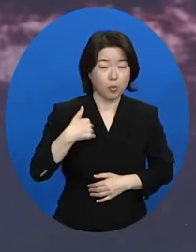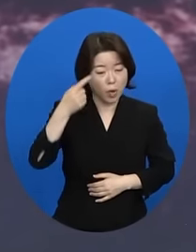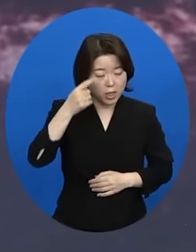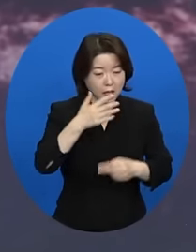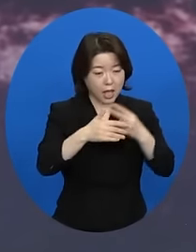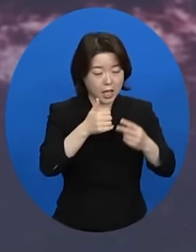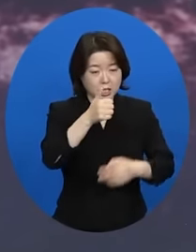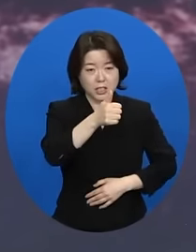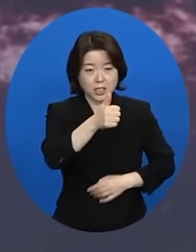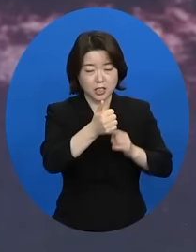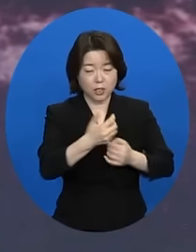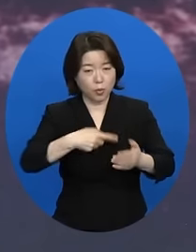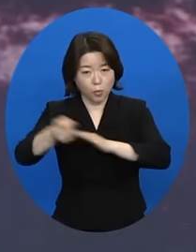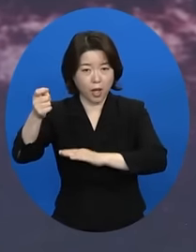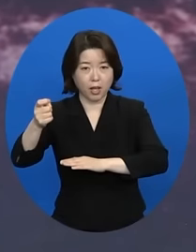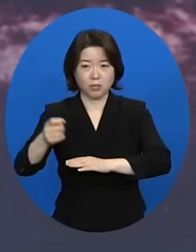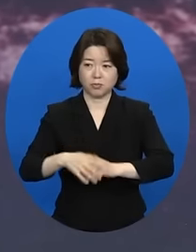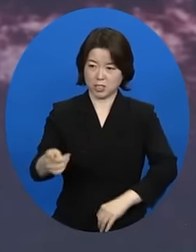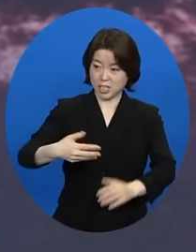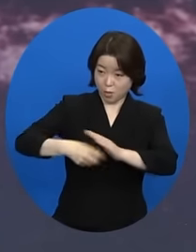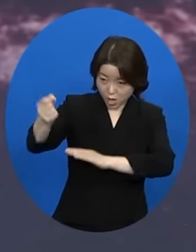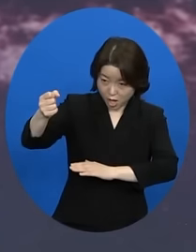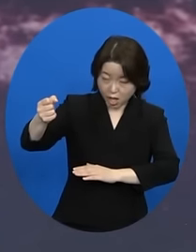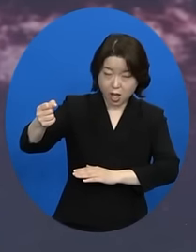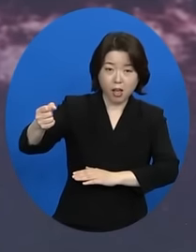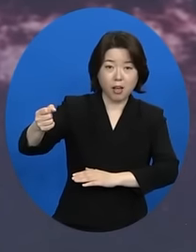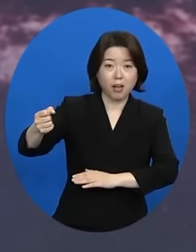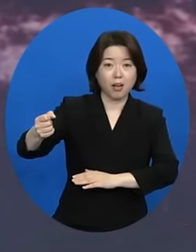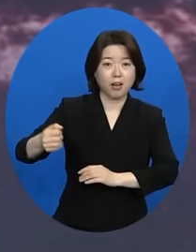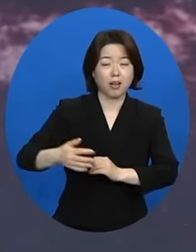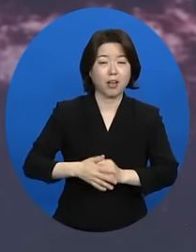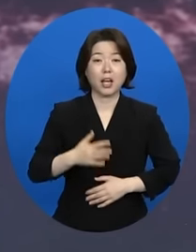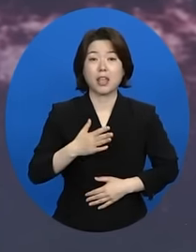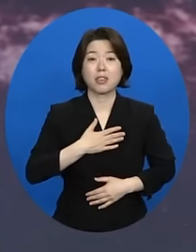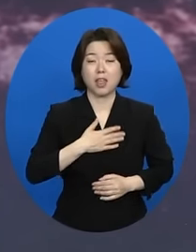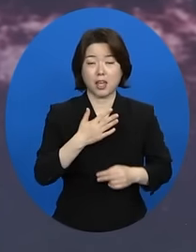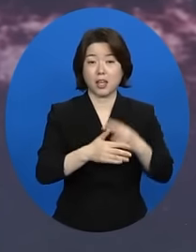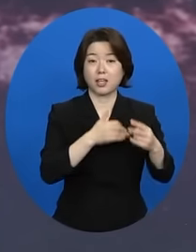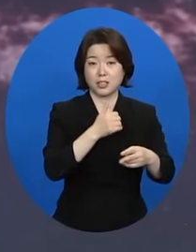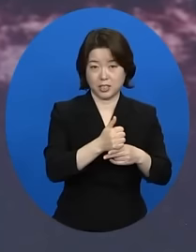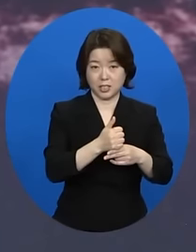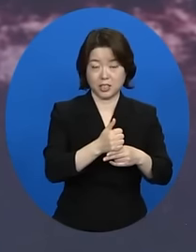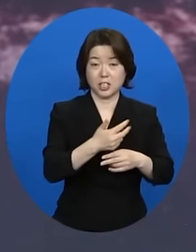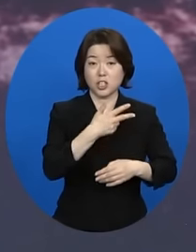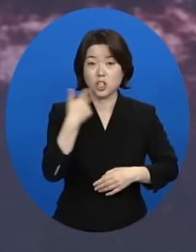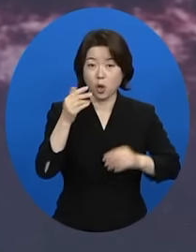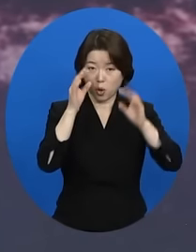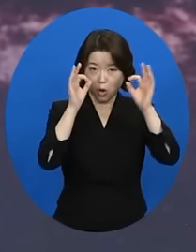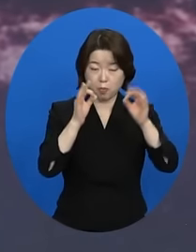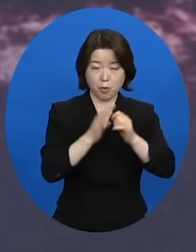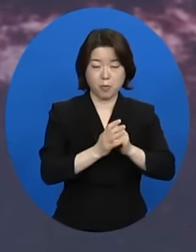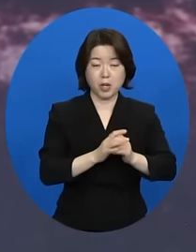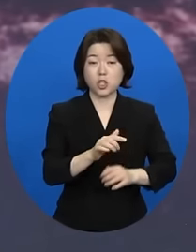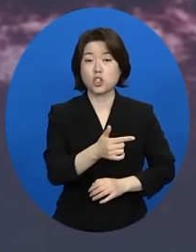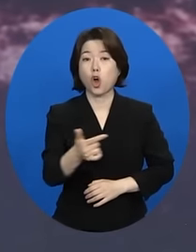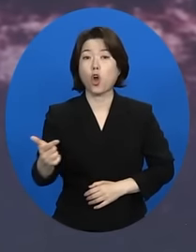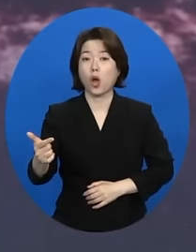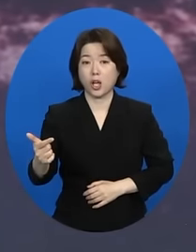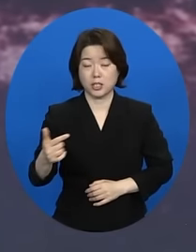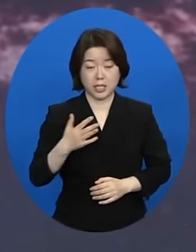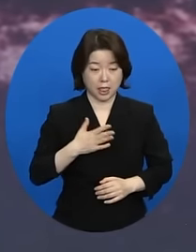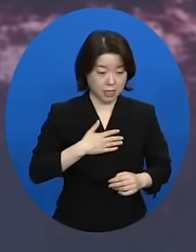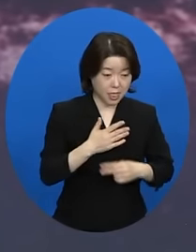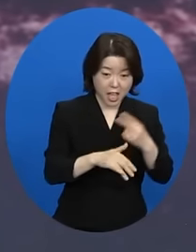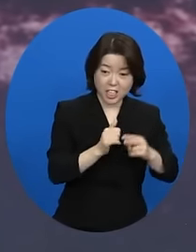라반이 막 책망하는 거예요. 너 이건 죽었지. 근데 이 내 신이 원어나 영어로 보면 복수로 되어 있습니다. 내